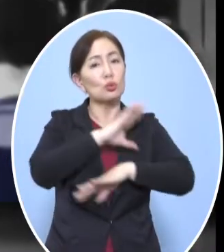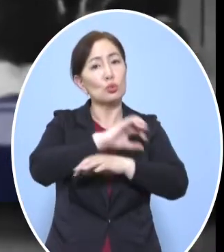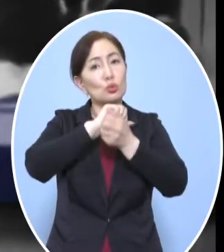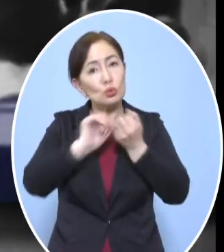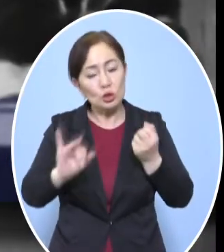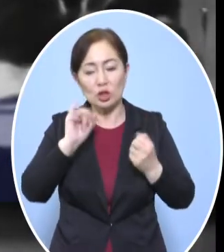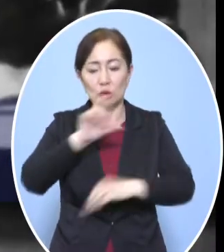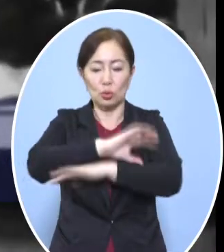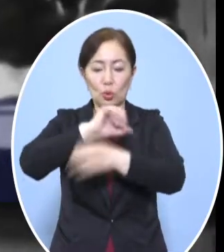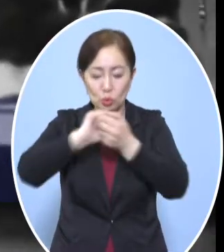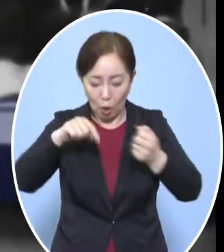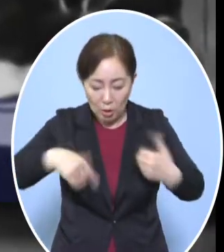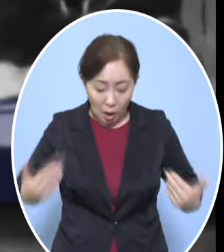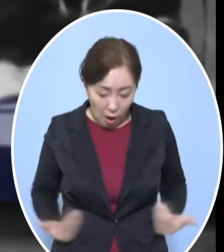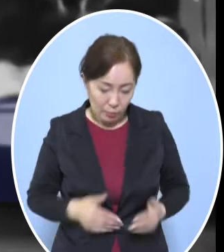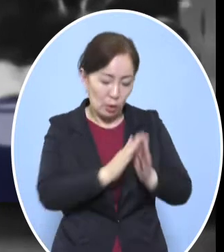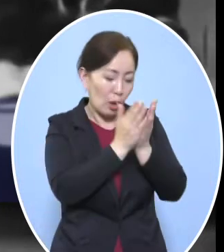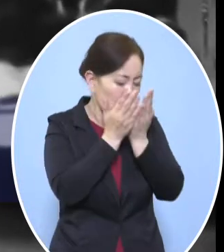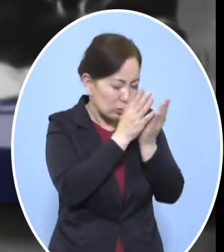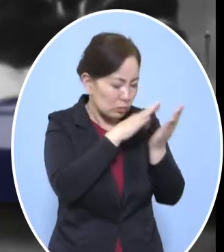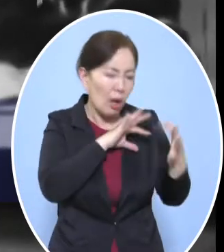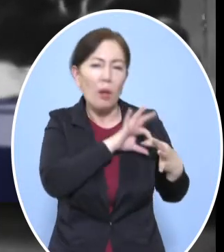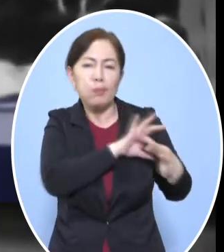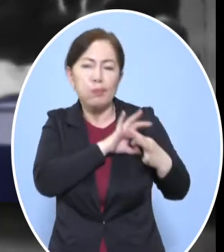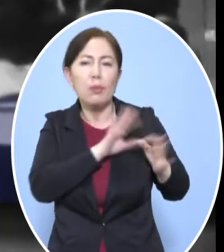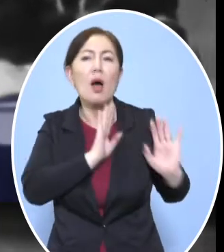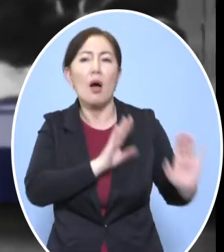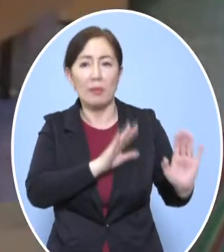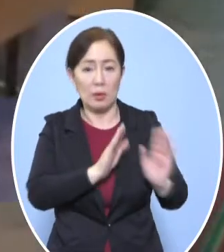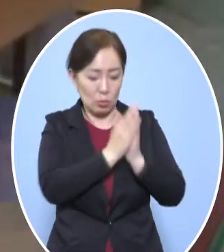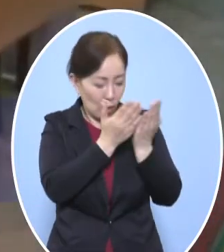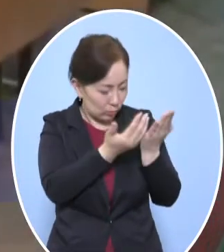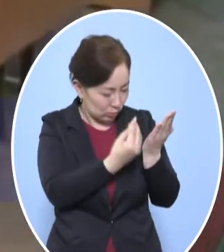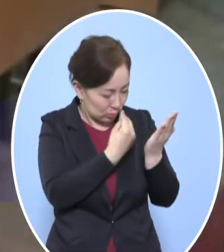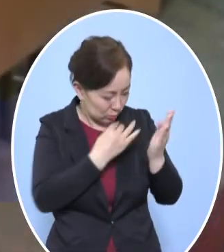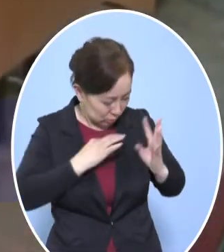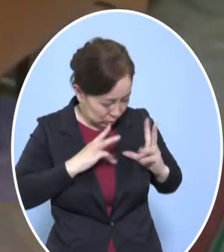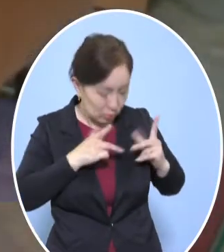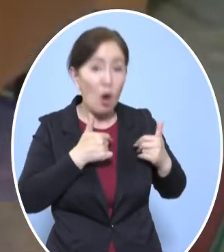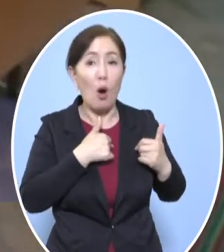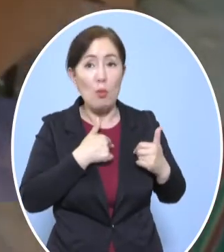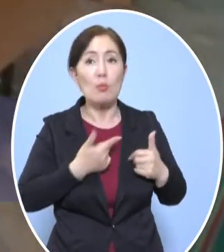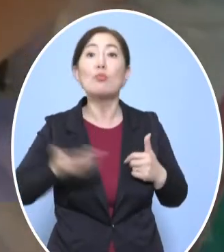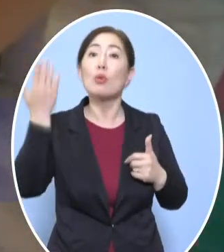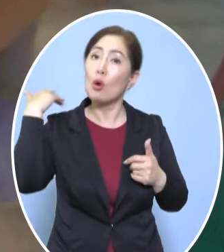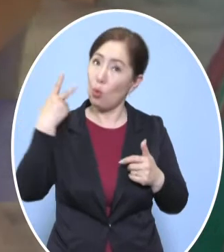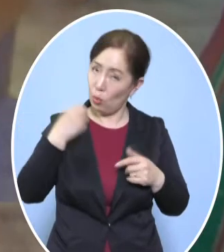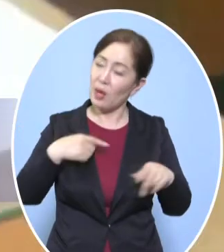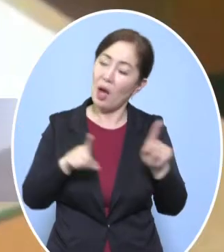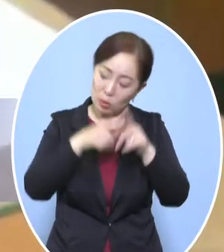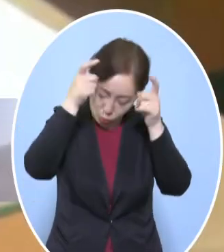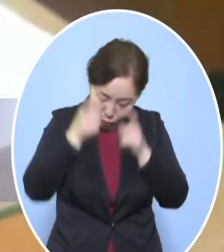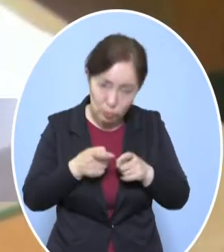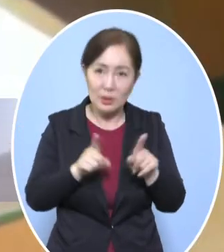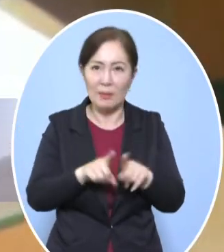10 төгсгөд их сургууль төгсгөд одоо амьдрахад энэ ном уншихаасаа салахгүй байна. Номоор өөрийгөө соён гэгэрвэл бидний үеийнхэн тэгж